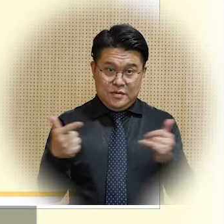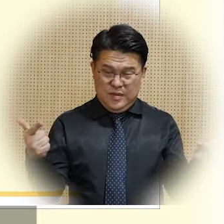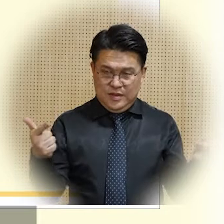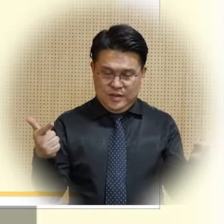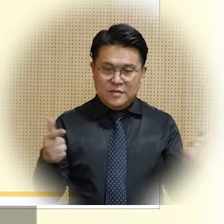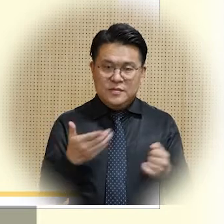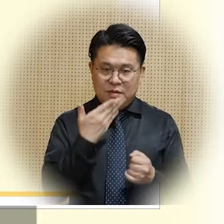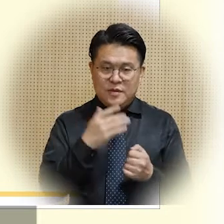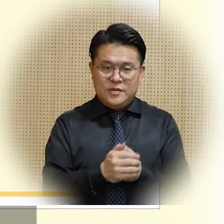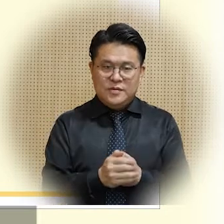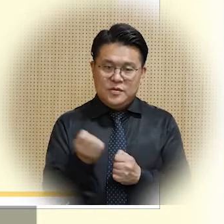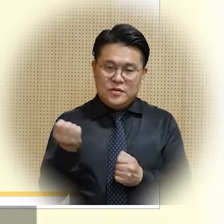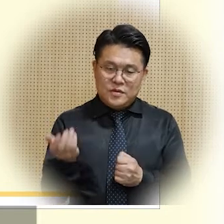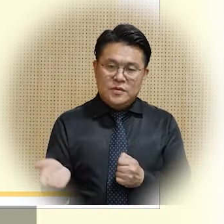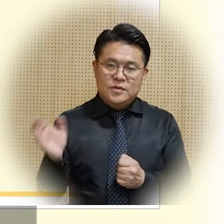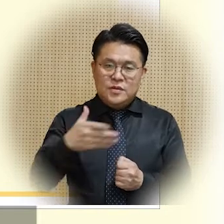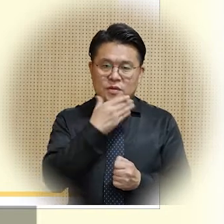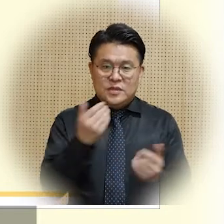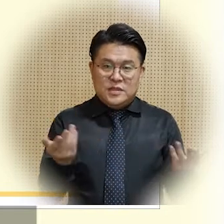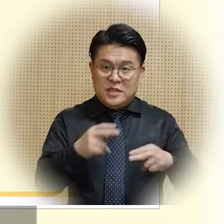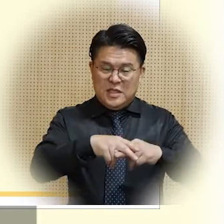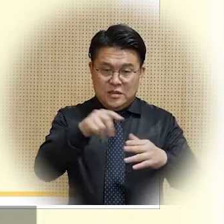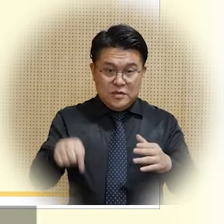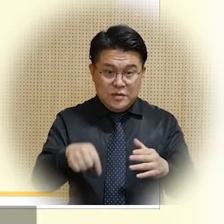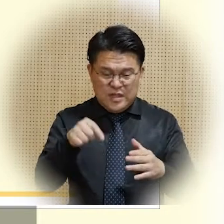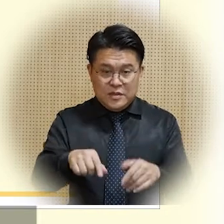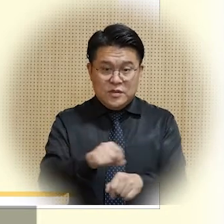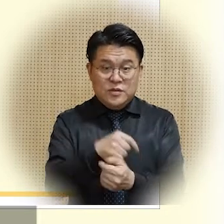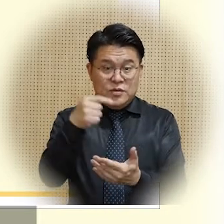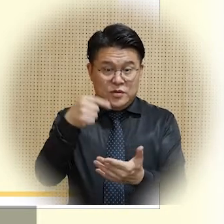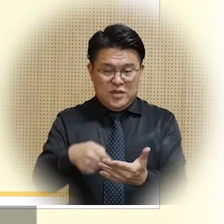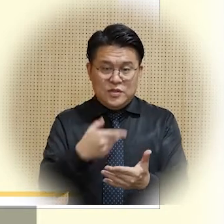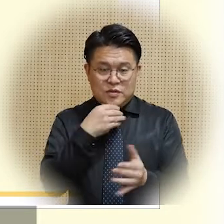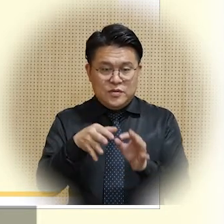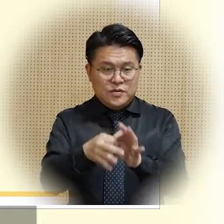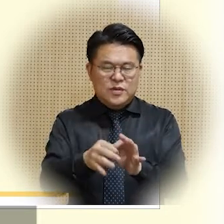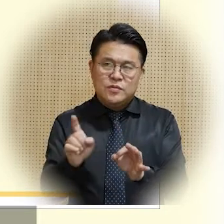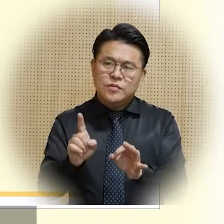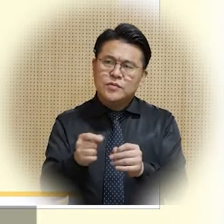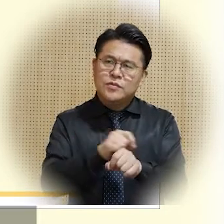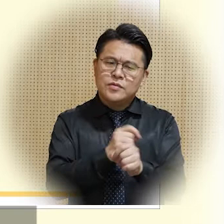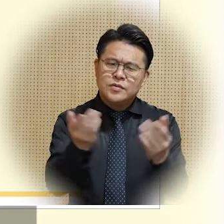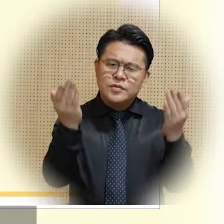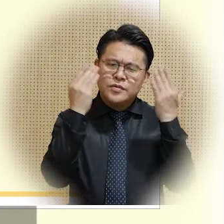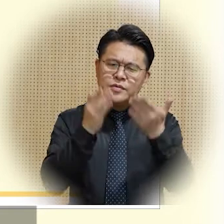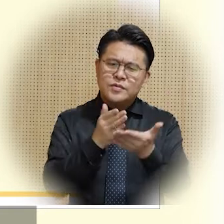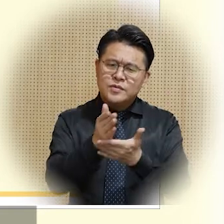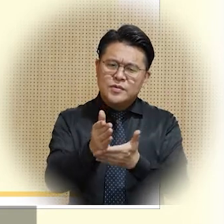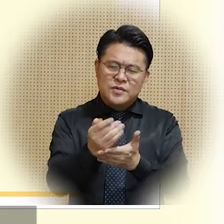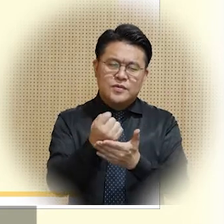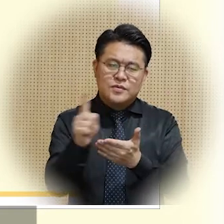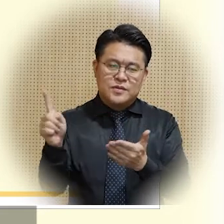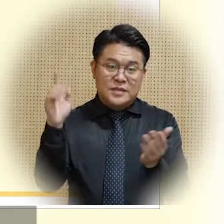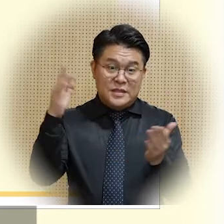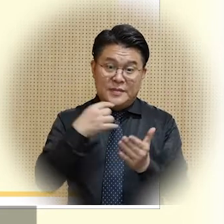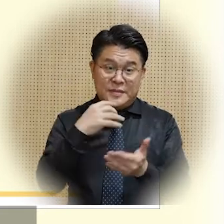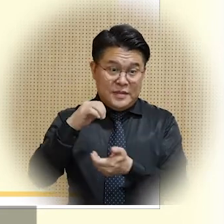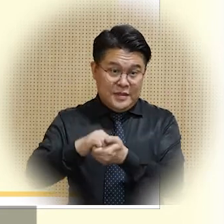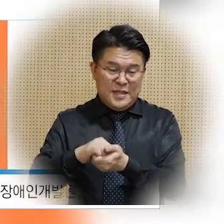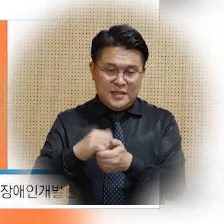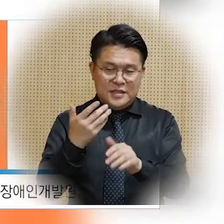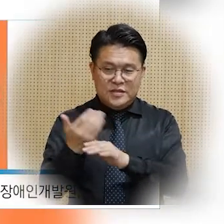됩니다. 다만 이제 복지 일자리 중에 특수교육 복지 연계형은 특수학교 전공과 재학생들로 좀 제한을 두고